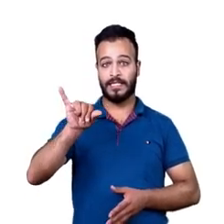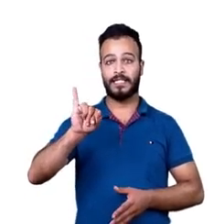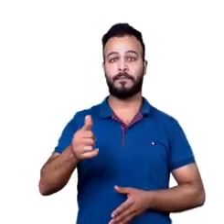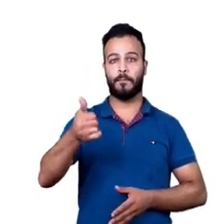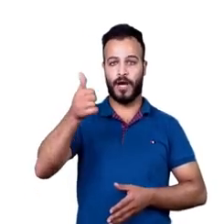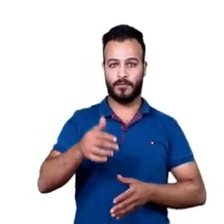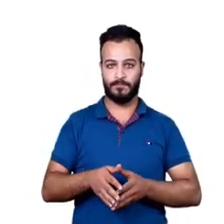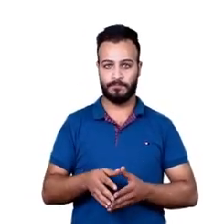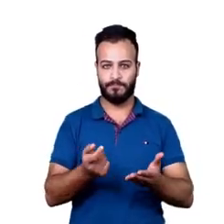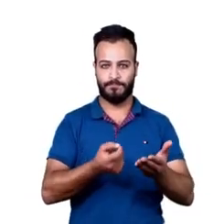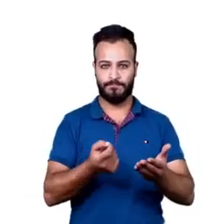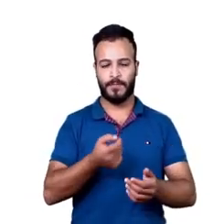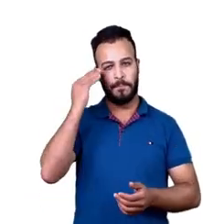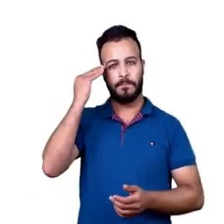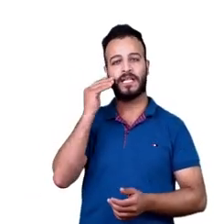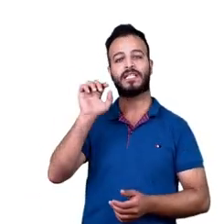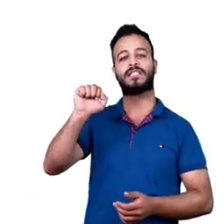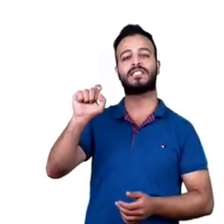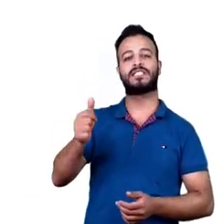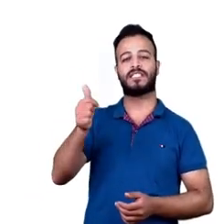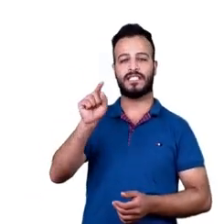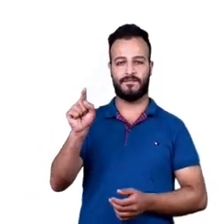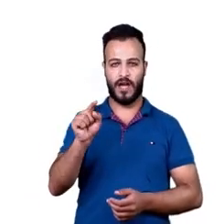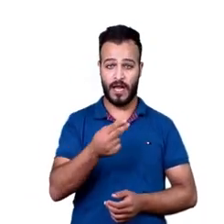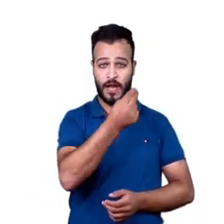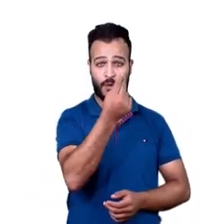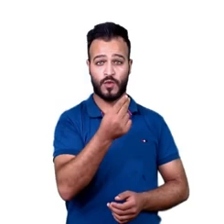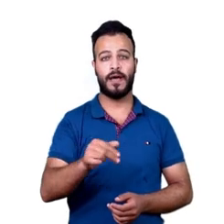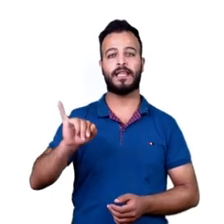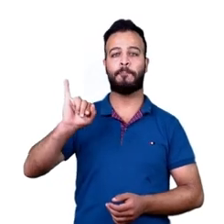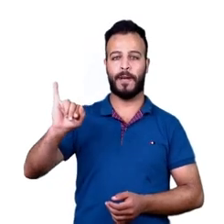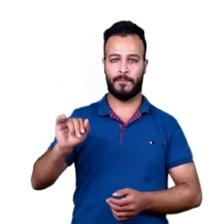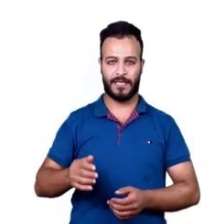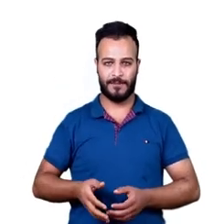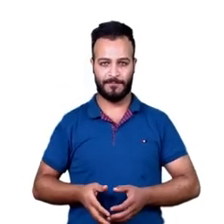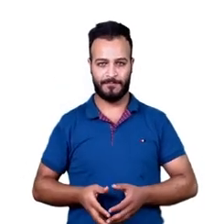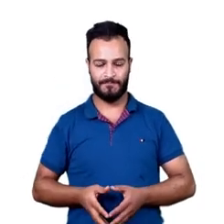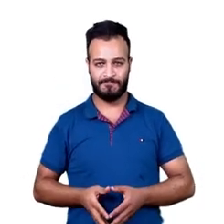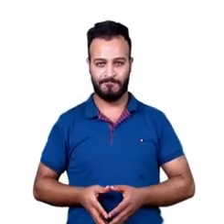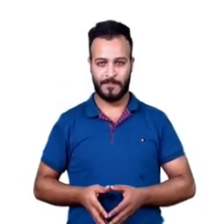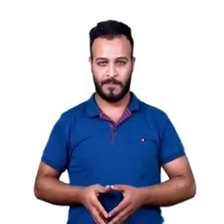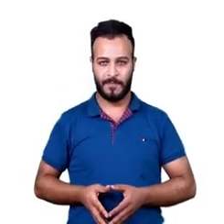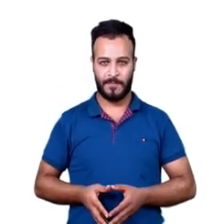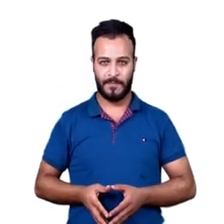ديما بقلم صفاء عماري، رسومات محمد عاموس.